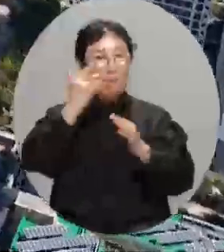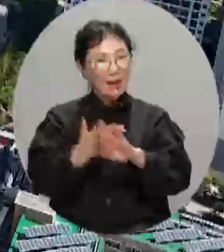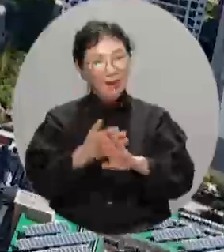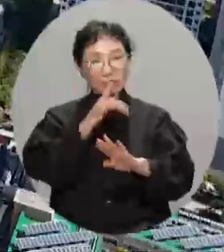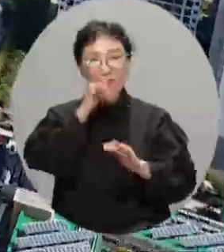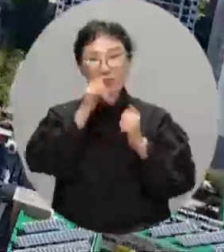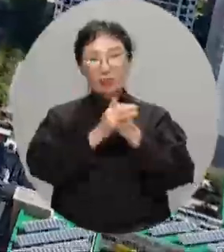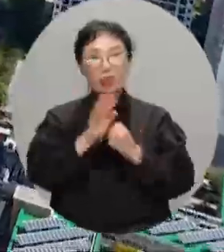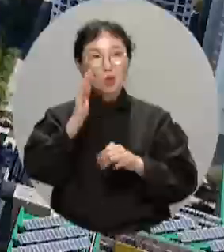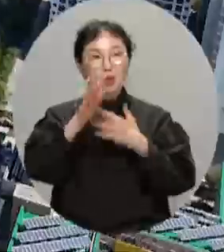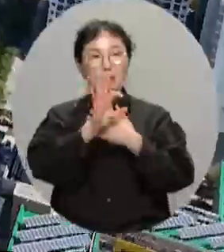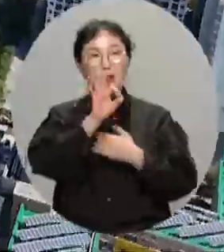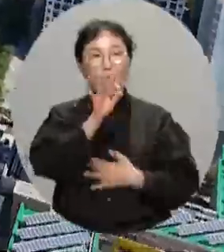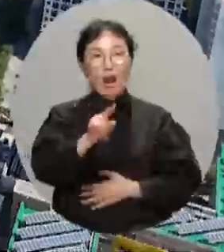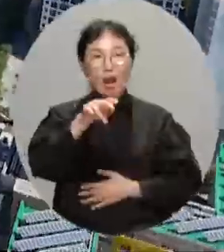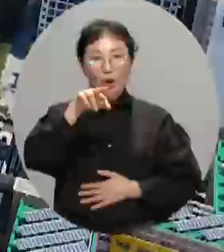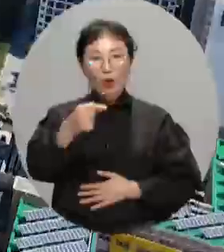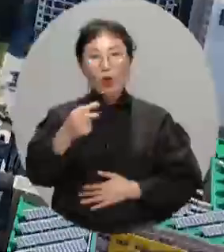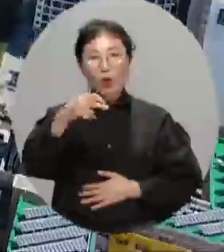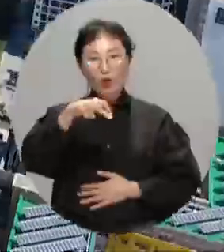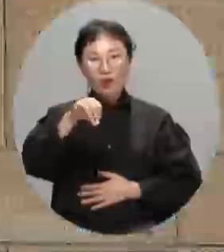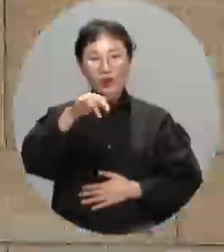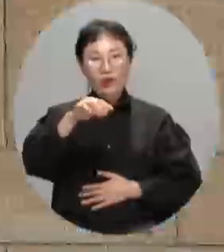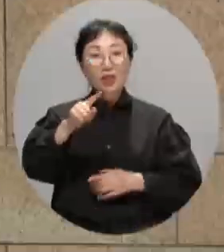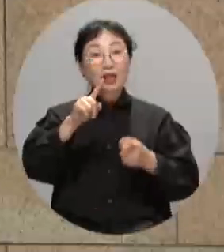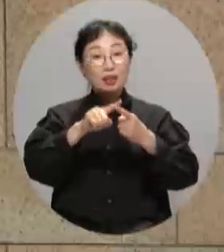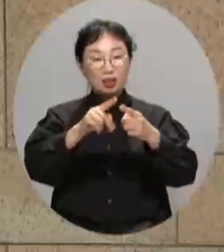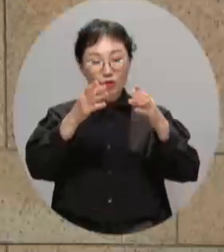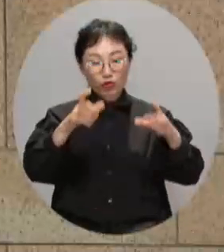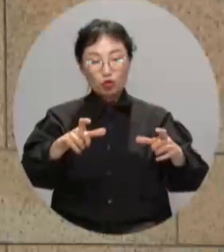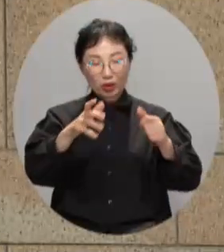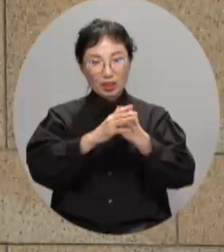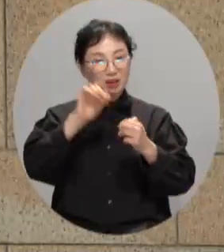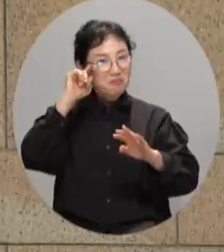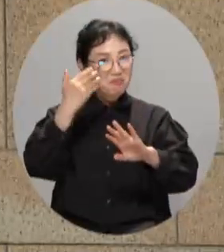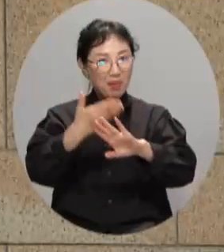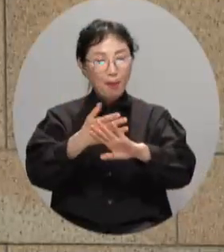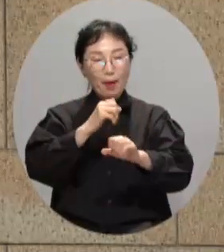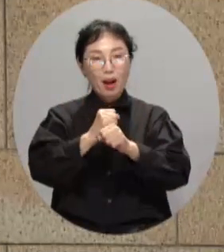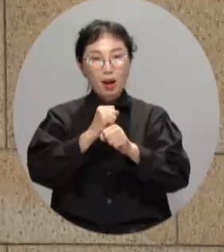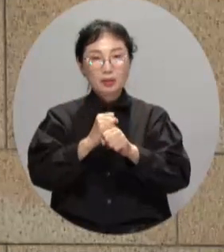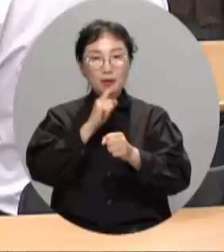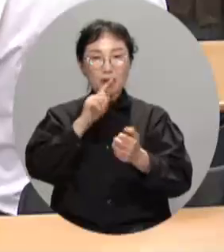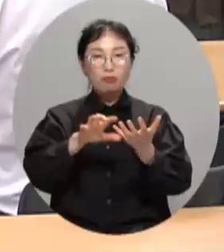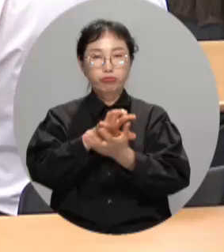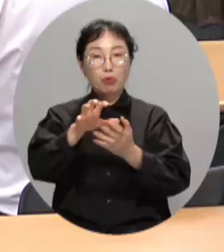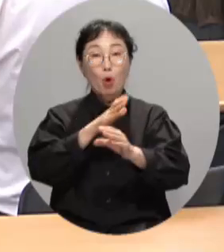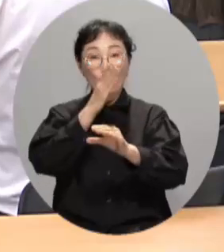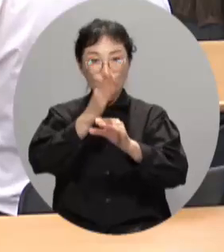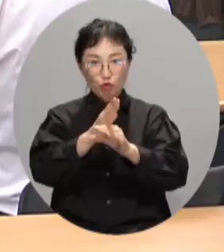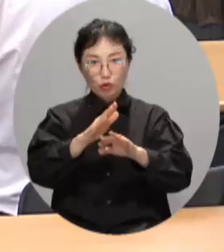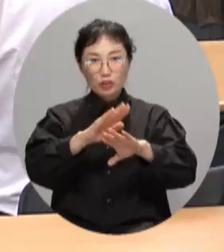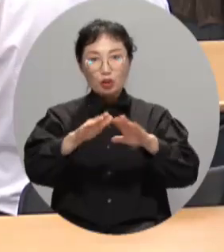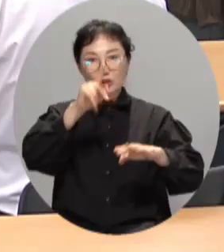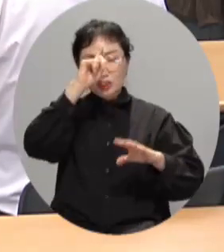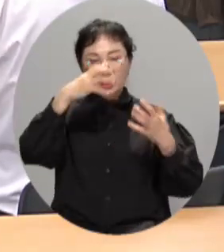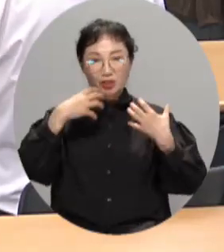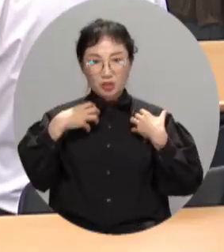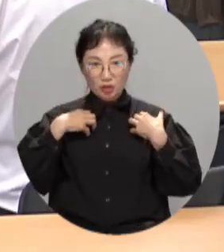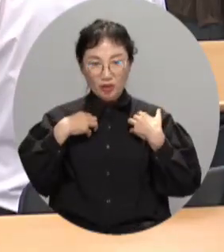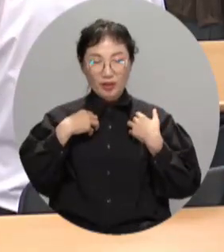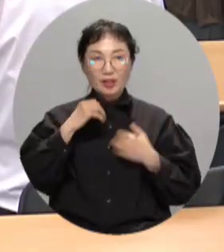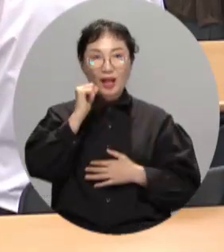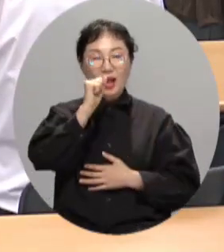주변 에코시티 등 주거 밀집 지역 주민들이 집단 반발하며 논란이 걷잡을 수 없이 확산하자 전주시는 SRF